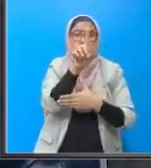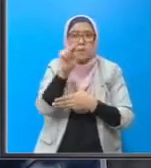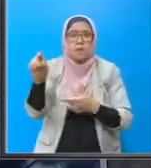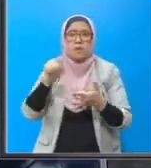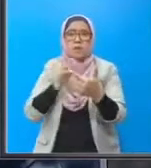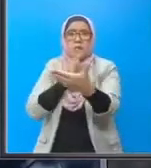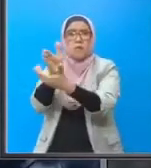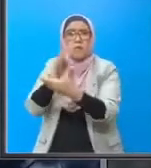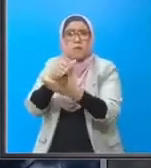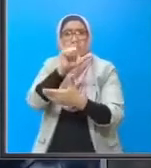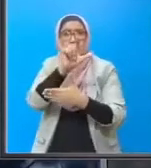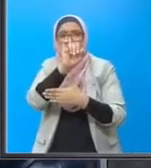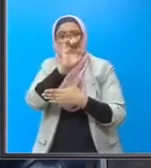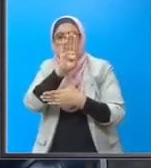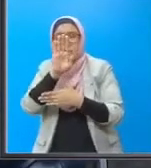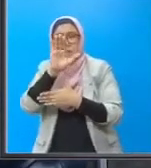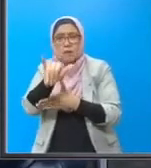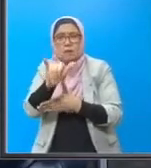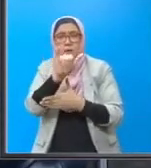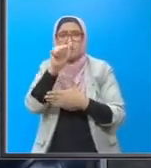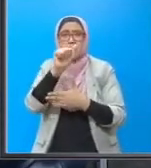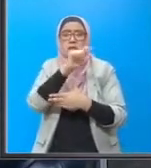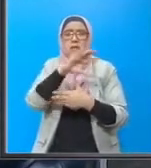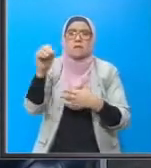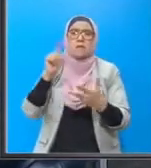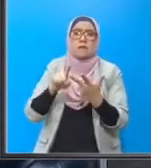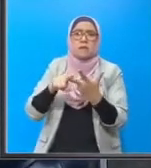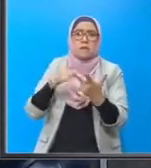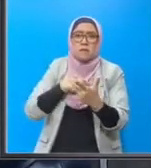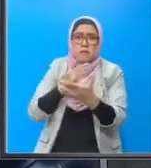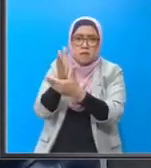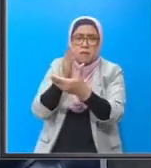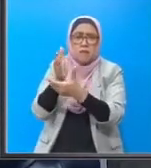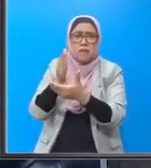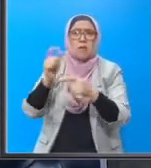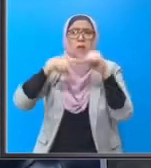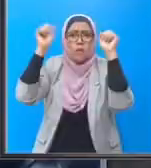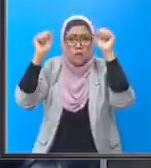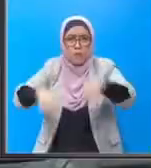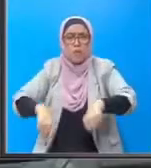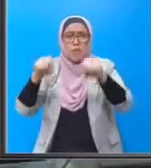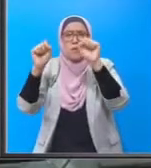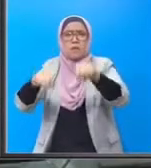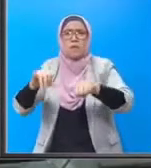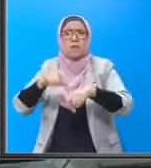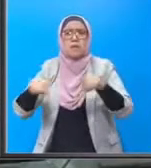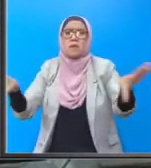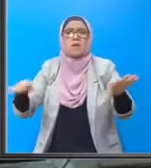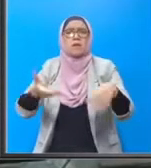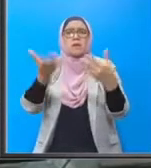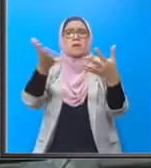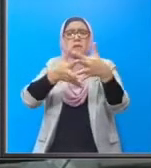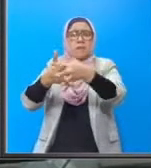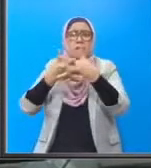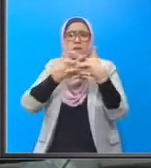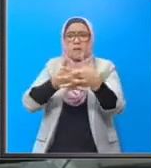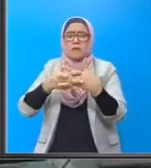letak sebut dengan nama Negeri konsep menyokong pakai travel stimuli buah cengkeh Palestine